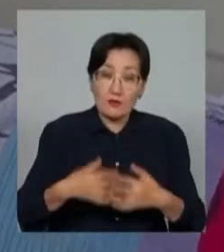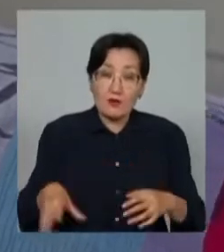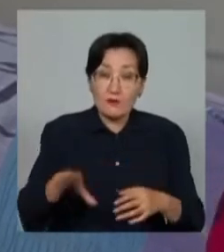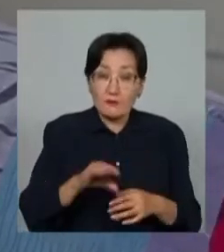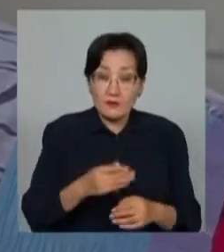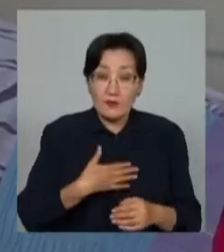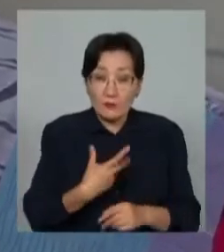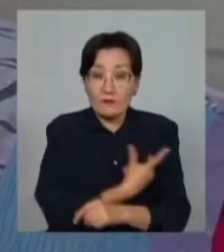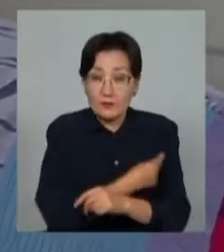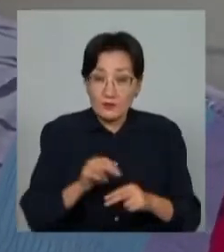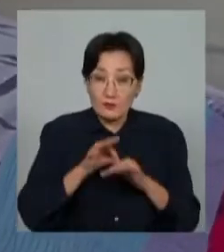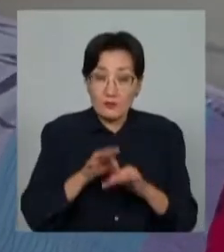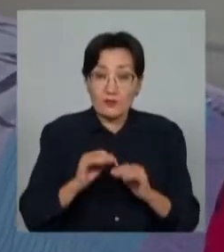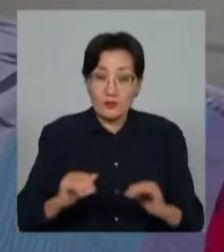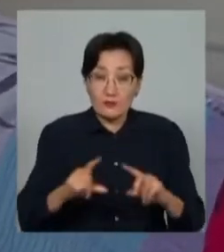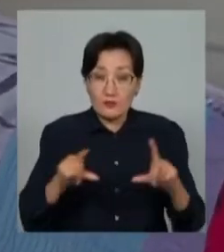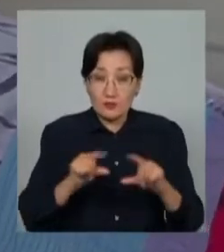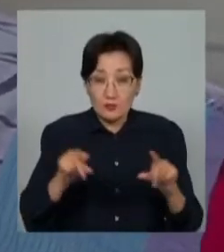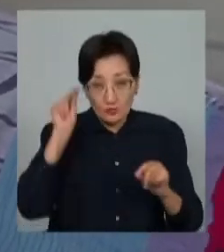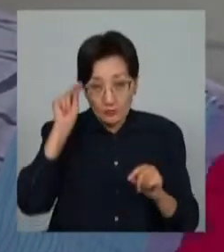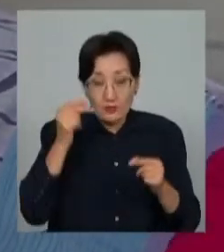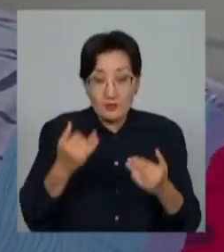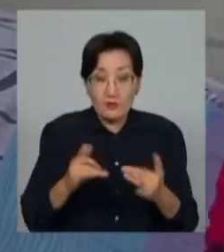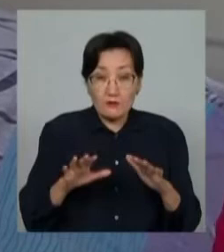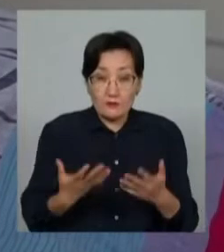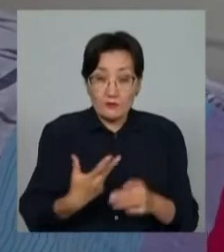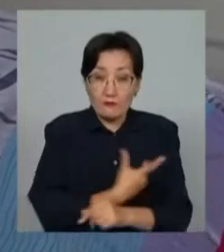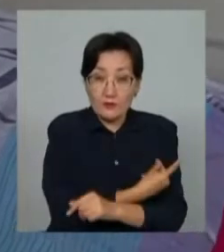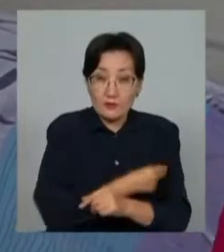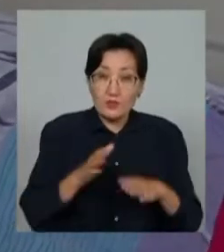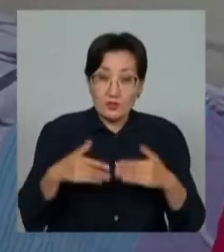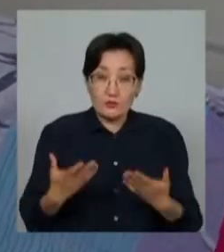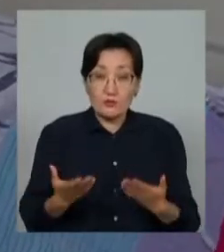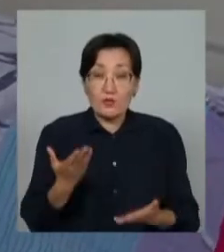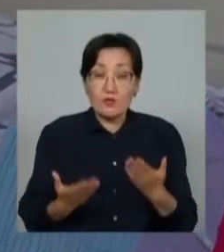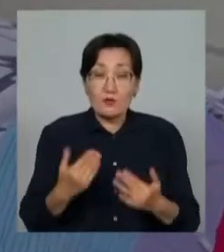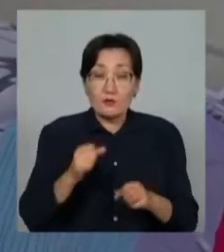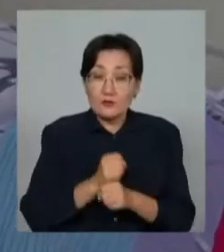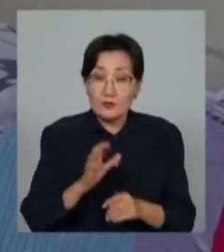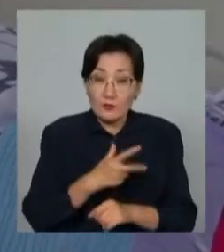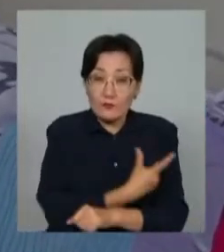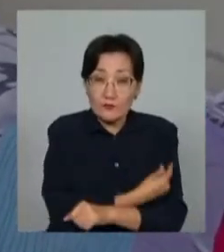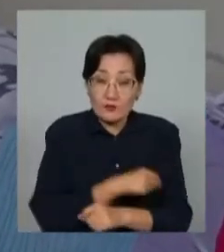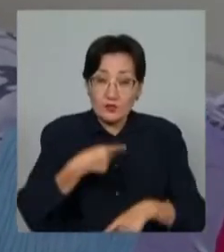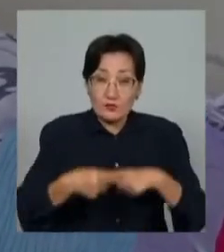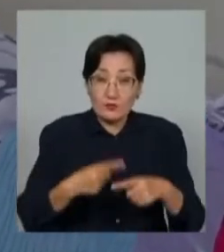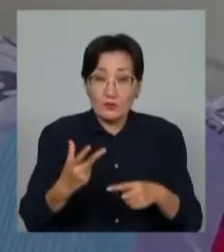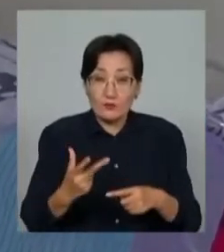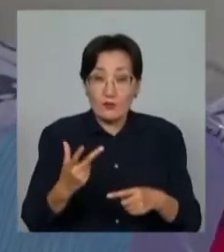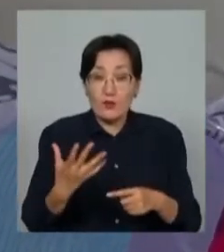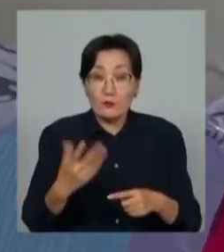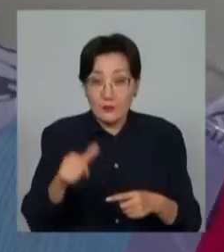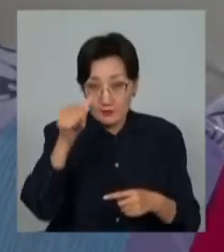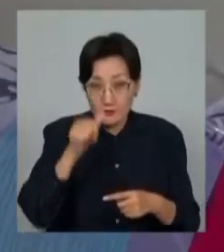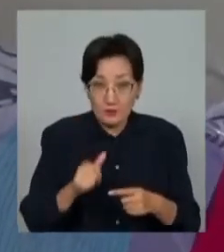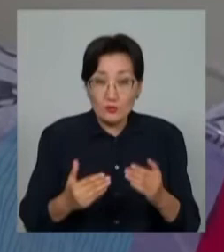везде нам делали прививки, в детсадах, в школах. А теперь вдруг вакцинации нет. Если не делать вакцинацию, через 3-5 месяцев